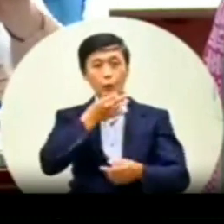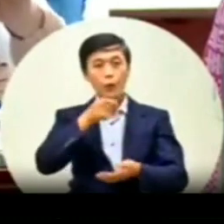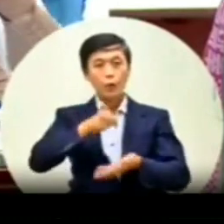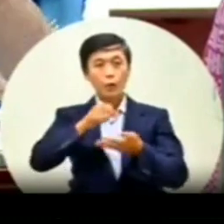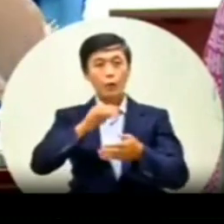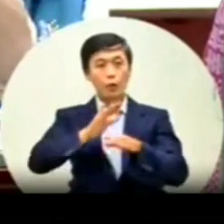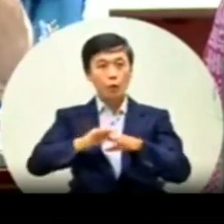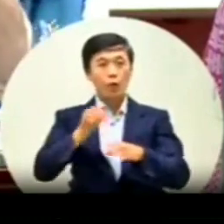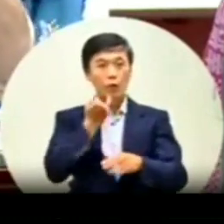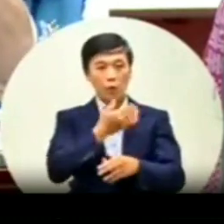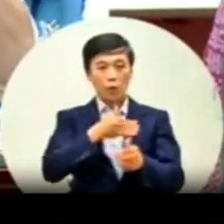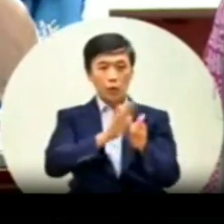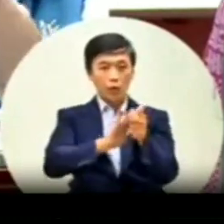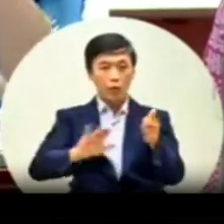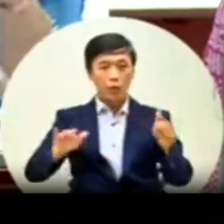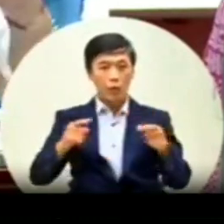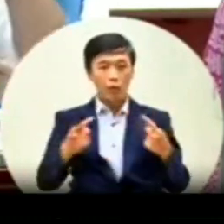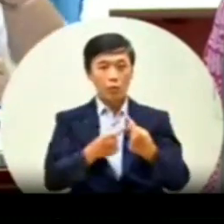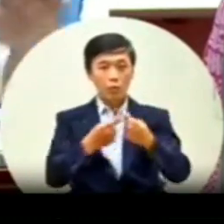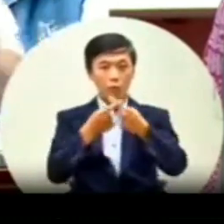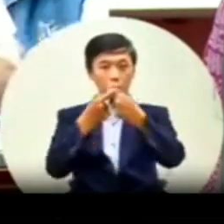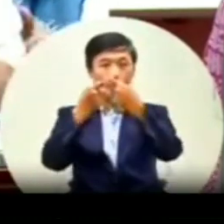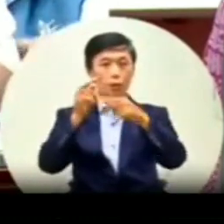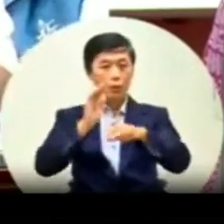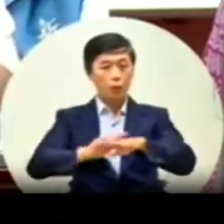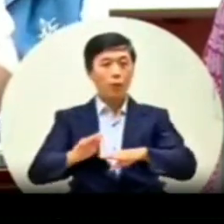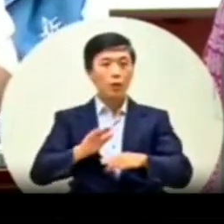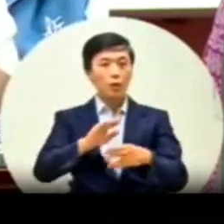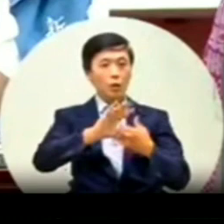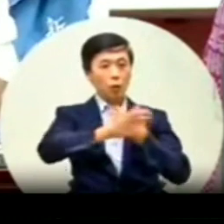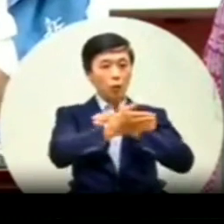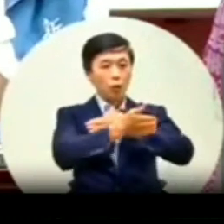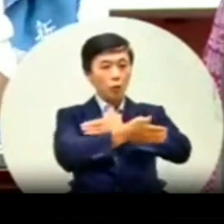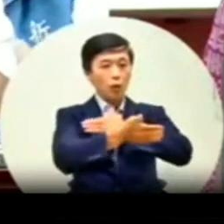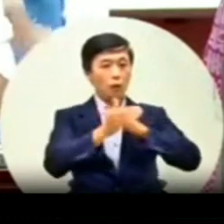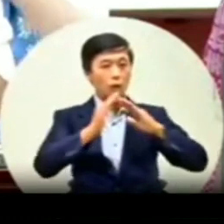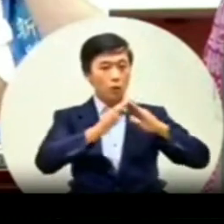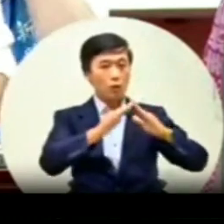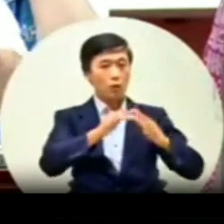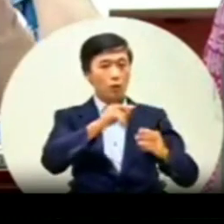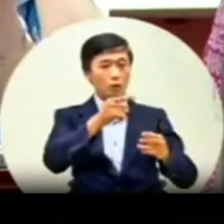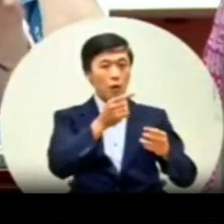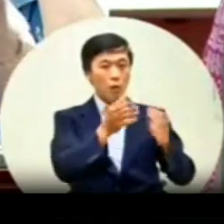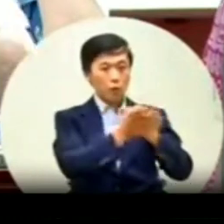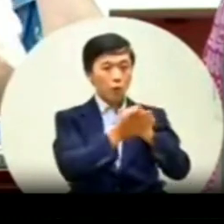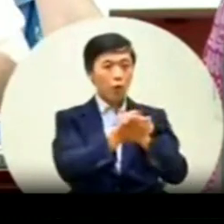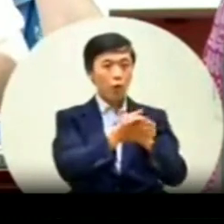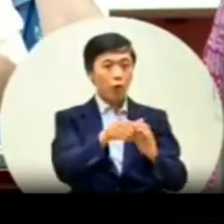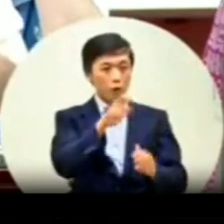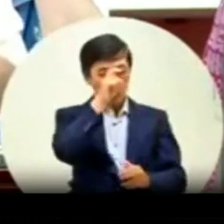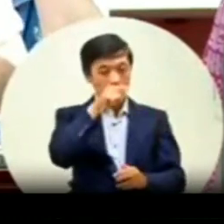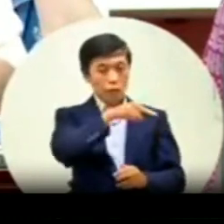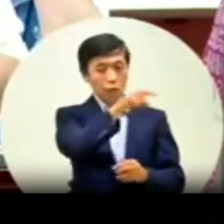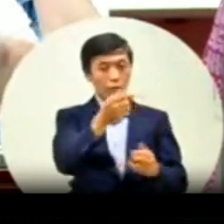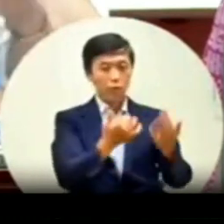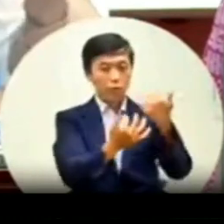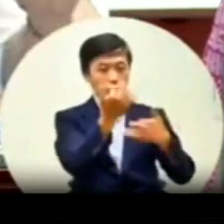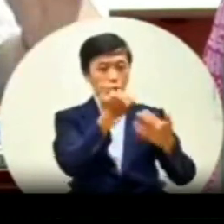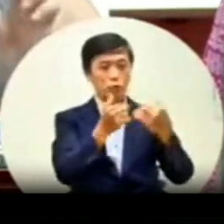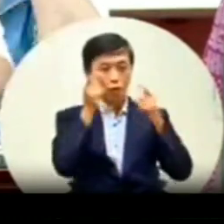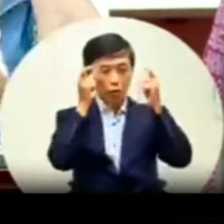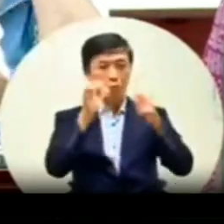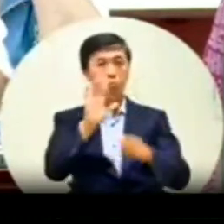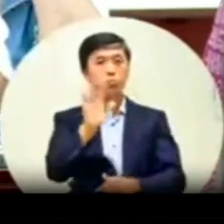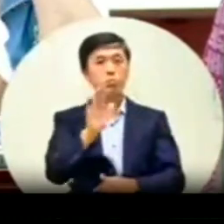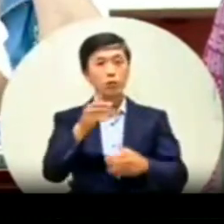些很多不必要的冲突，所以那天外县市的朋友希望大家尽量不要来高雄，